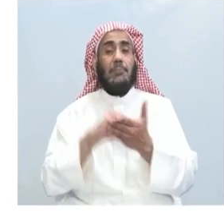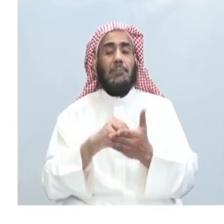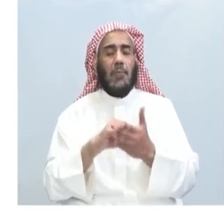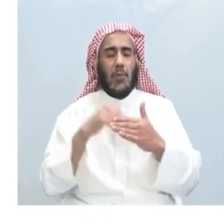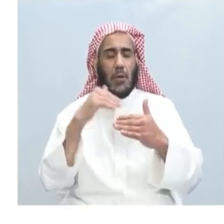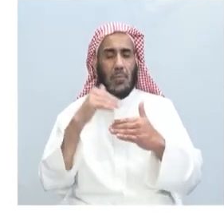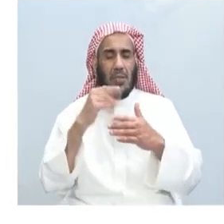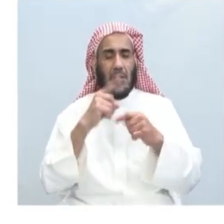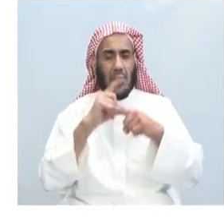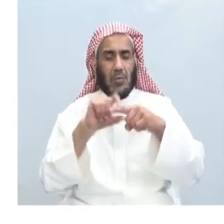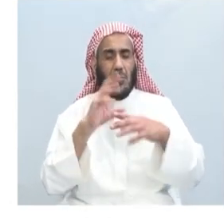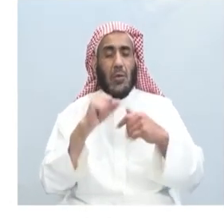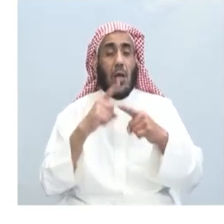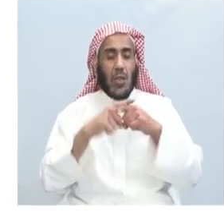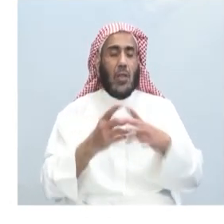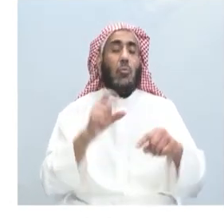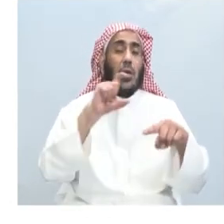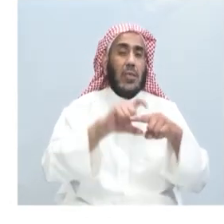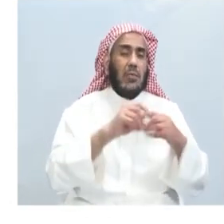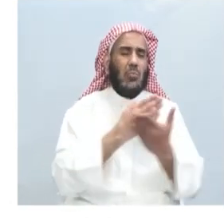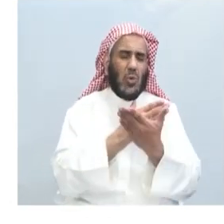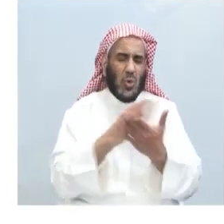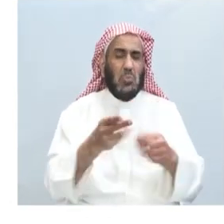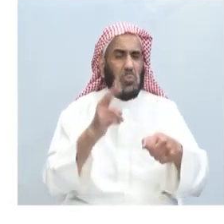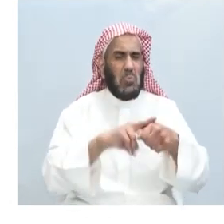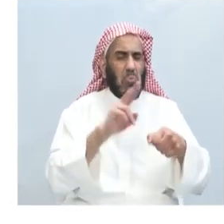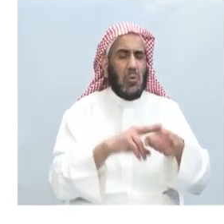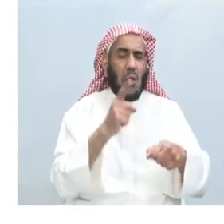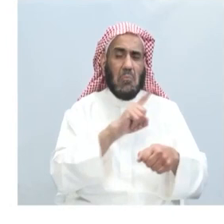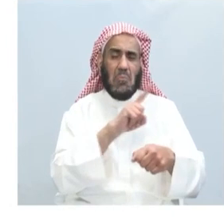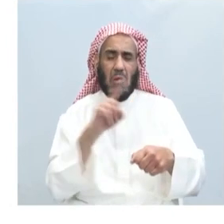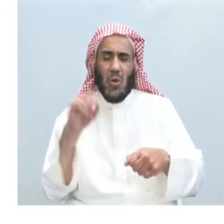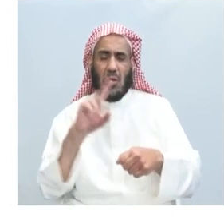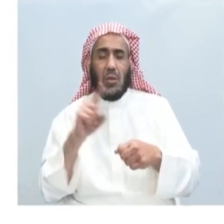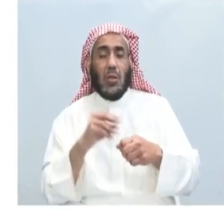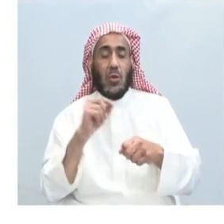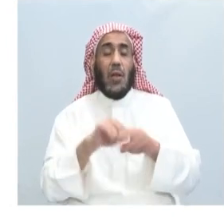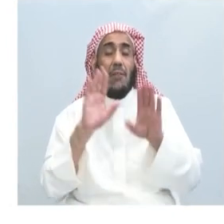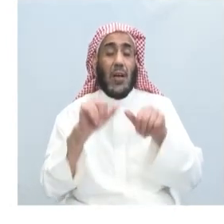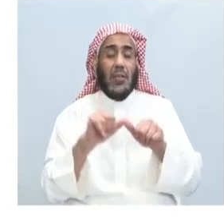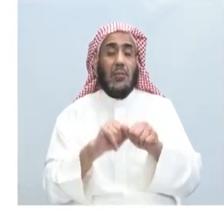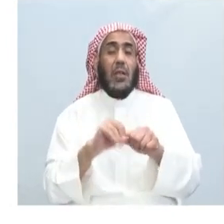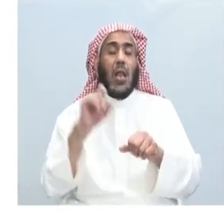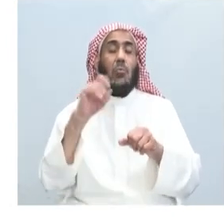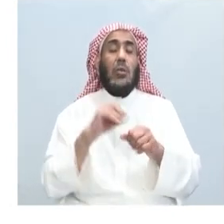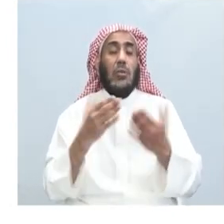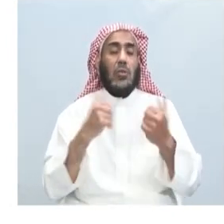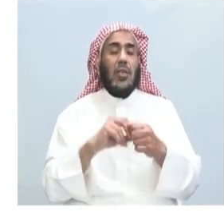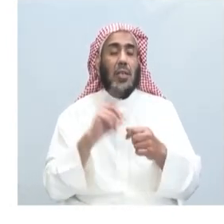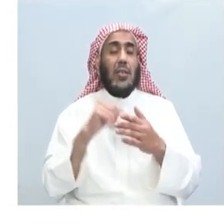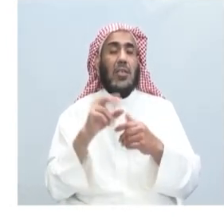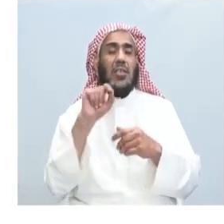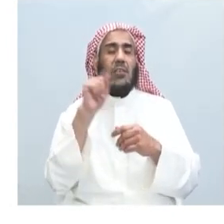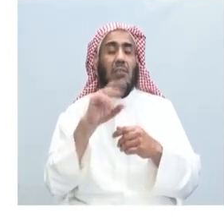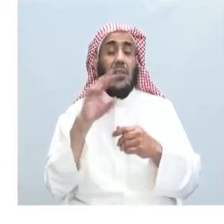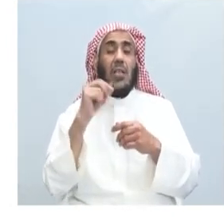البسط سنقسم نضرب ونقسم طبعا اشطب المتكرر لا نريده مثل الجرامات لا نريده نريد فقط المولات سيعطينا الناتج